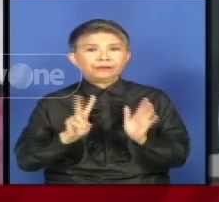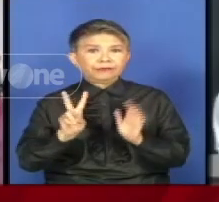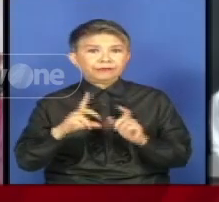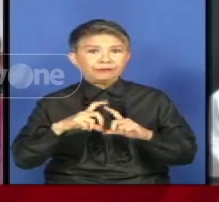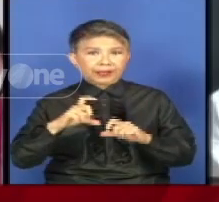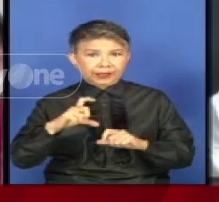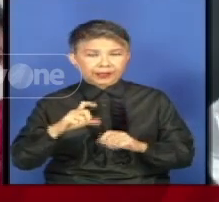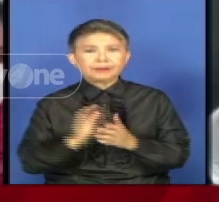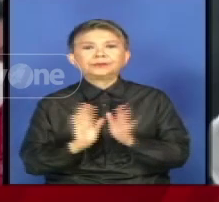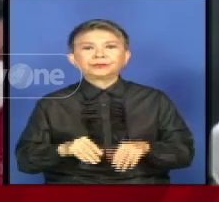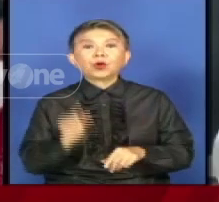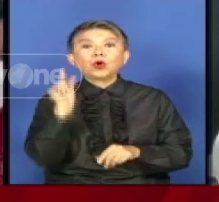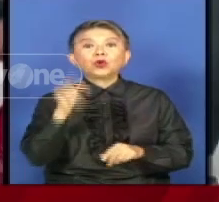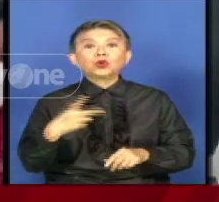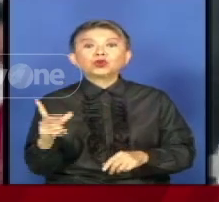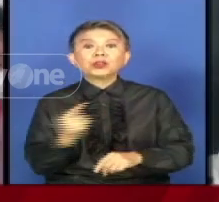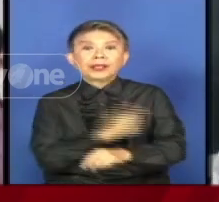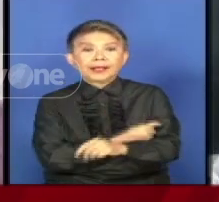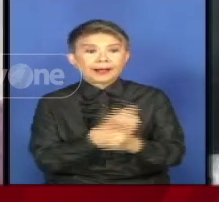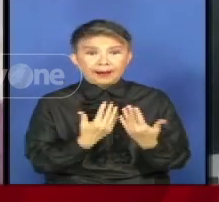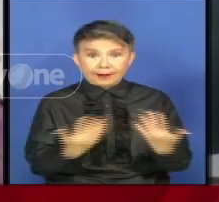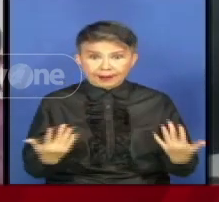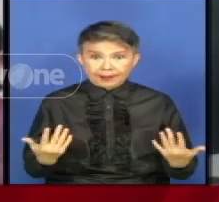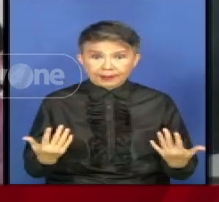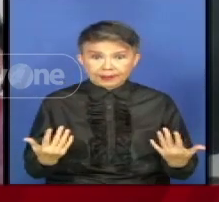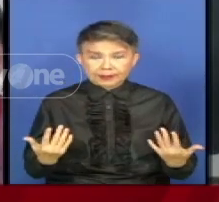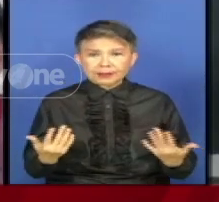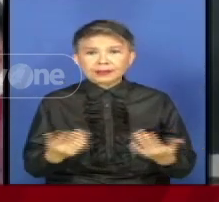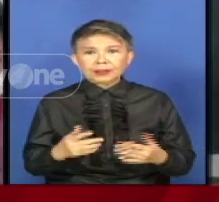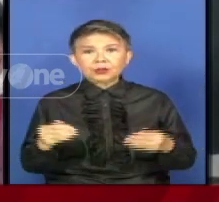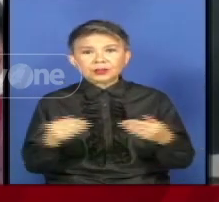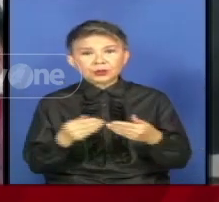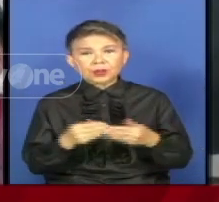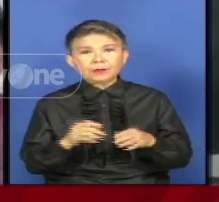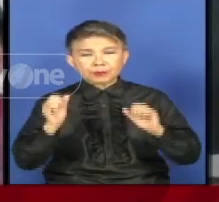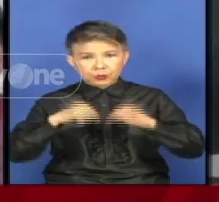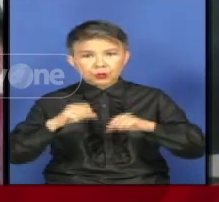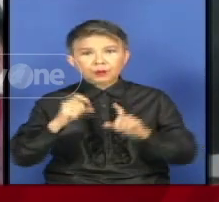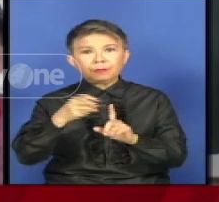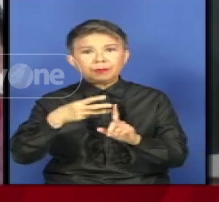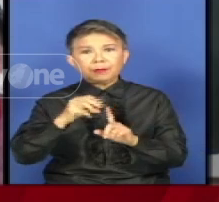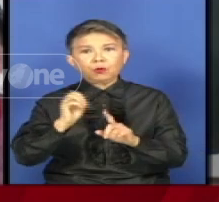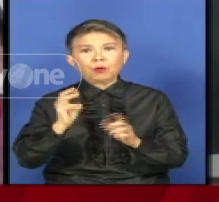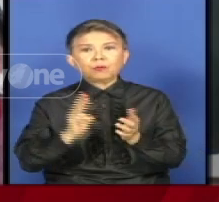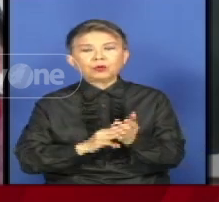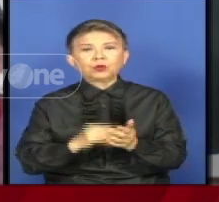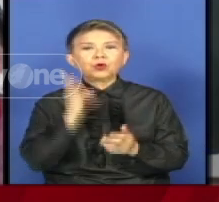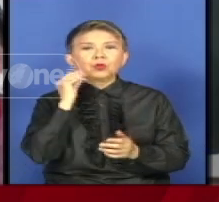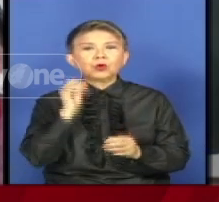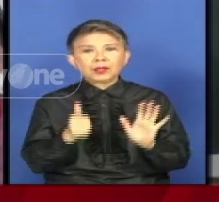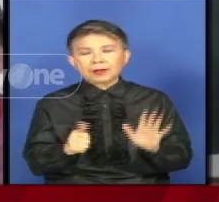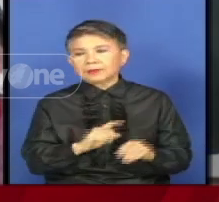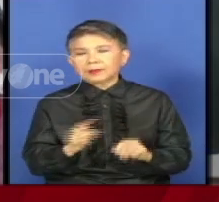suntikan anak ini diberikan vaksinnya Sinovac sesuai dengan persetujuan BPOM untuk rentang usia